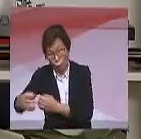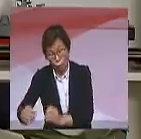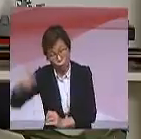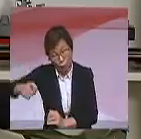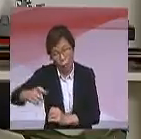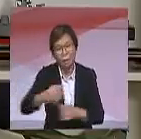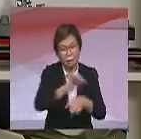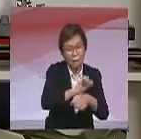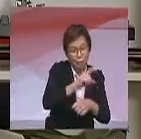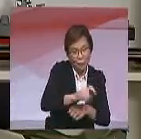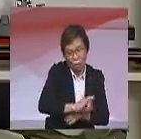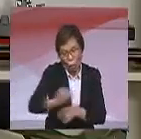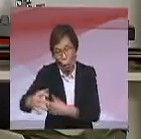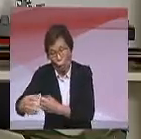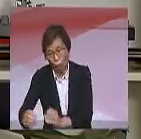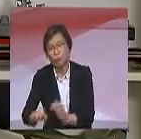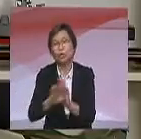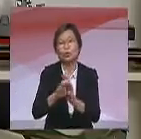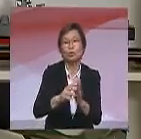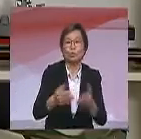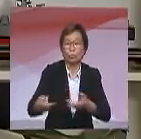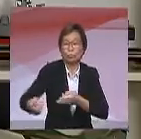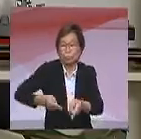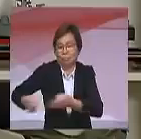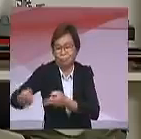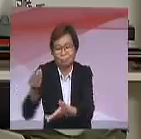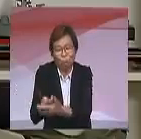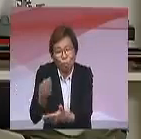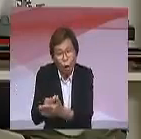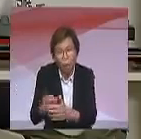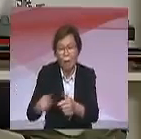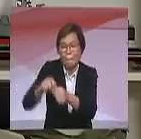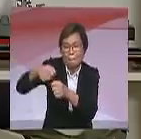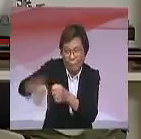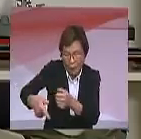ialah seperti yang melibatkan urusan kewangan, yang membuat